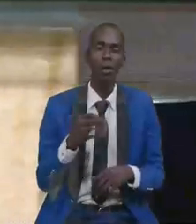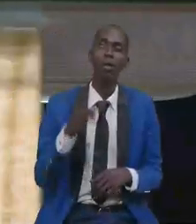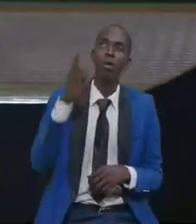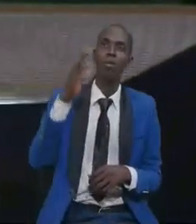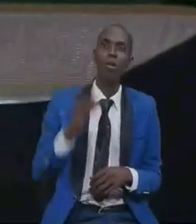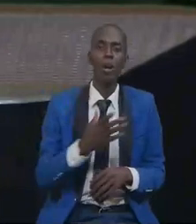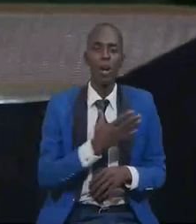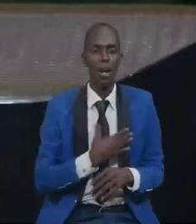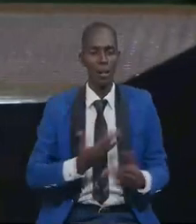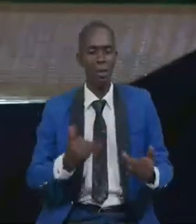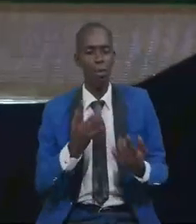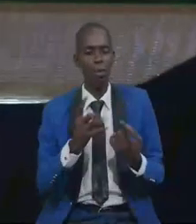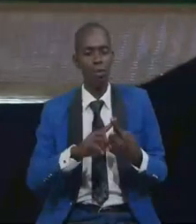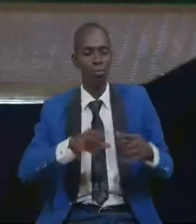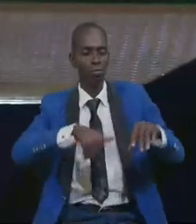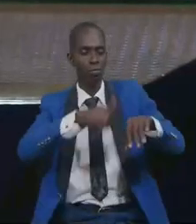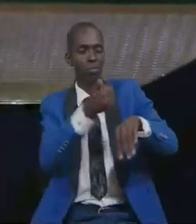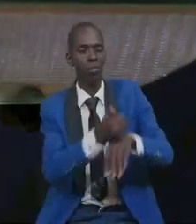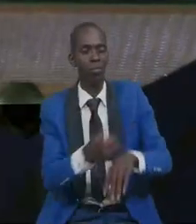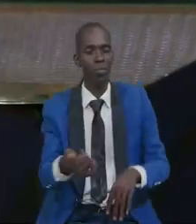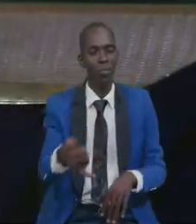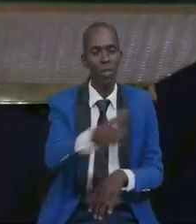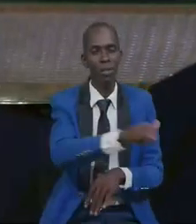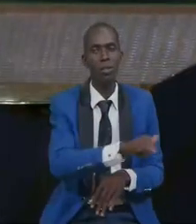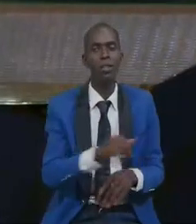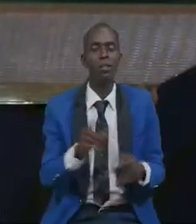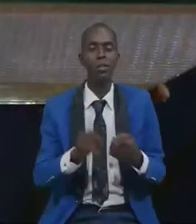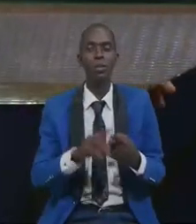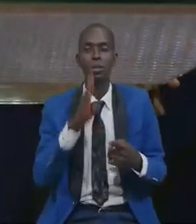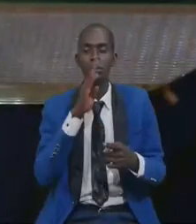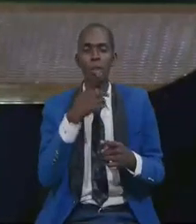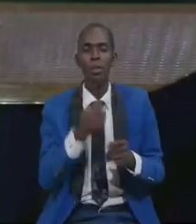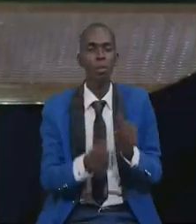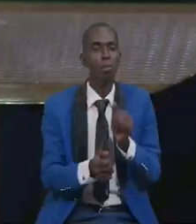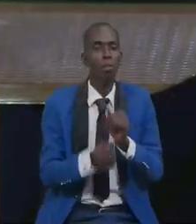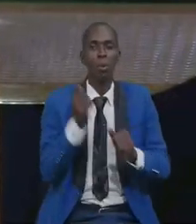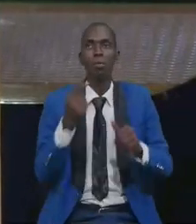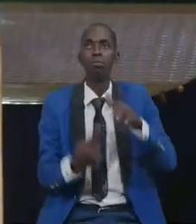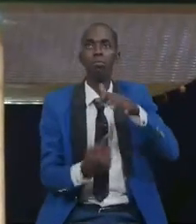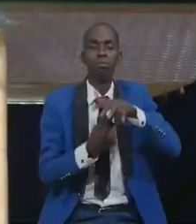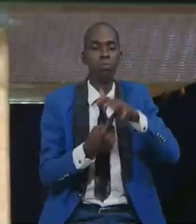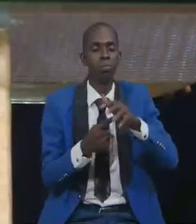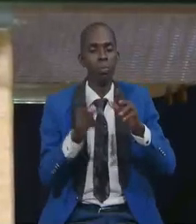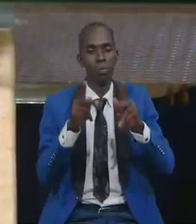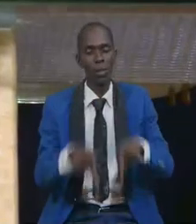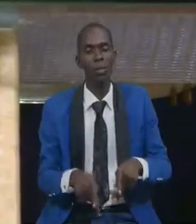mettre à la place de Dieu pour être l'ultime. Ézéchiel 28.